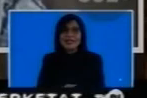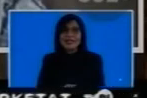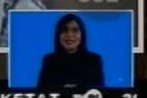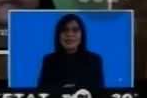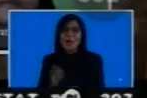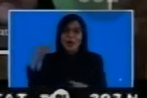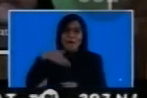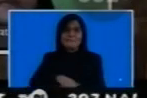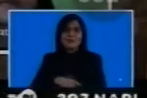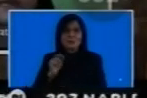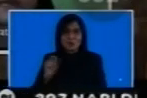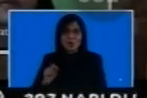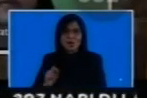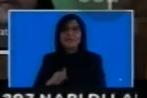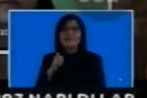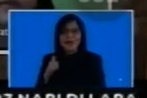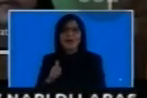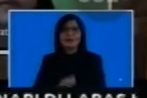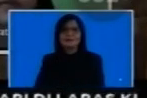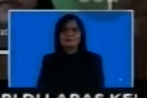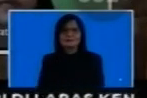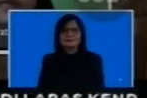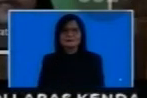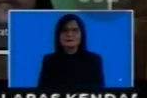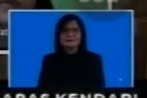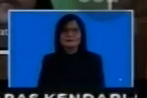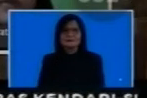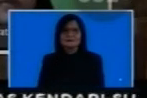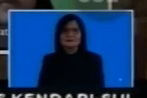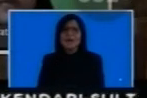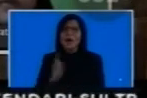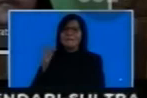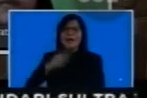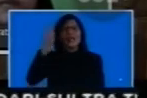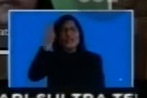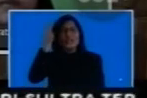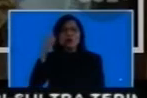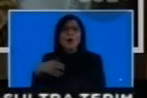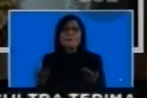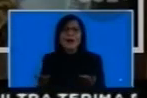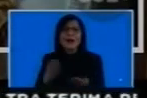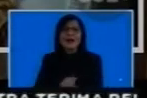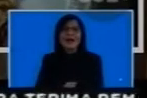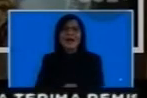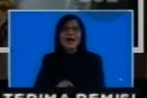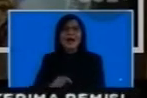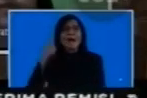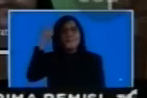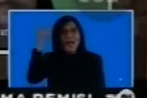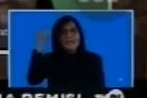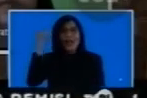ya? Iya. Rivaldi. Apa yang Rivaldi paling kangen sekolah tuh apanya?